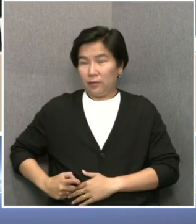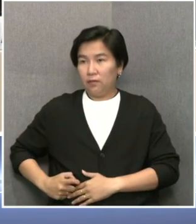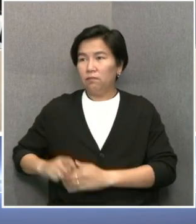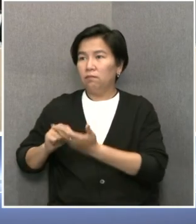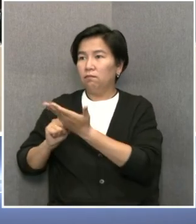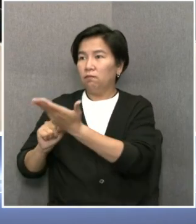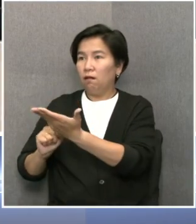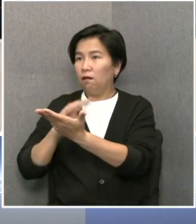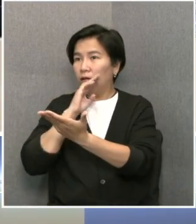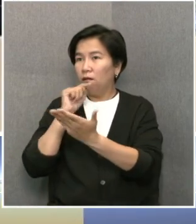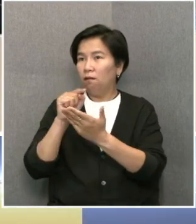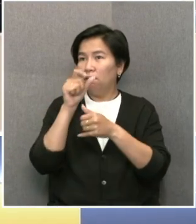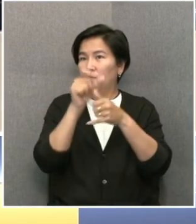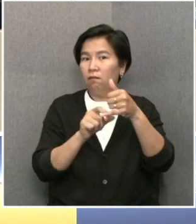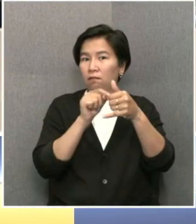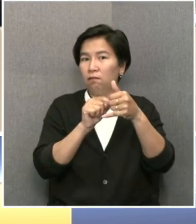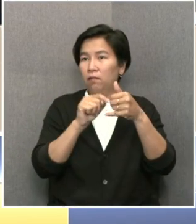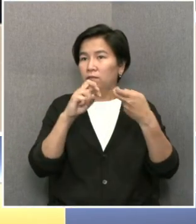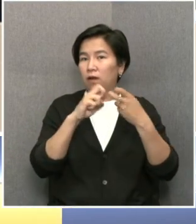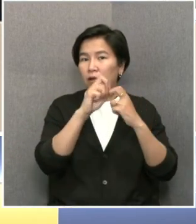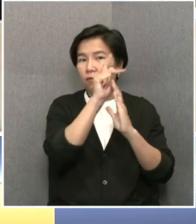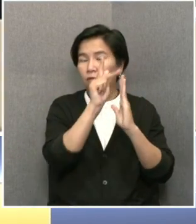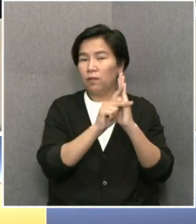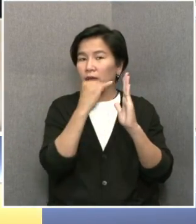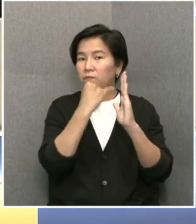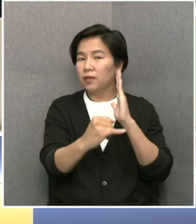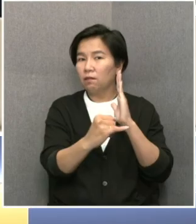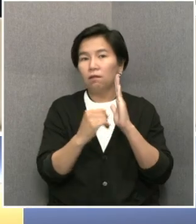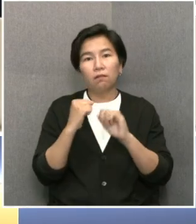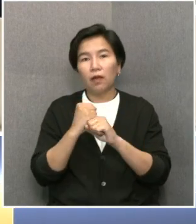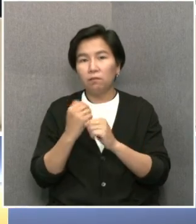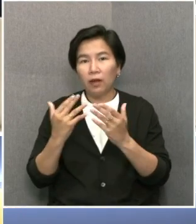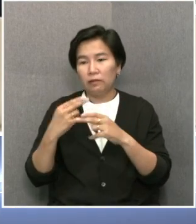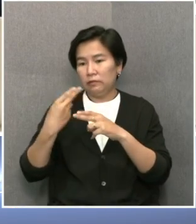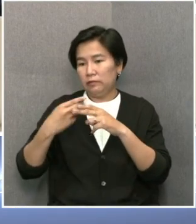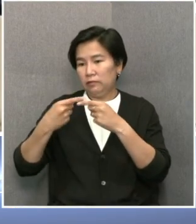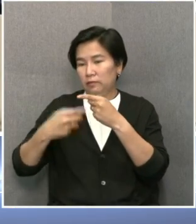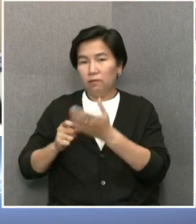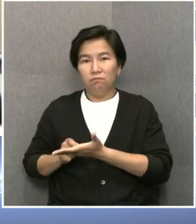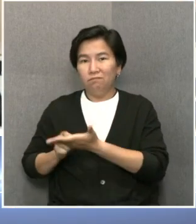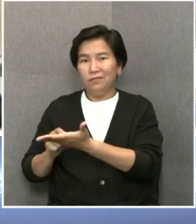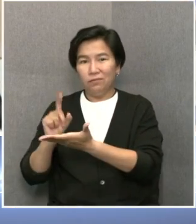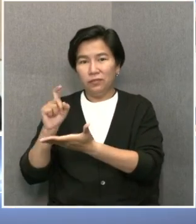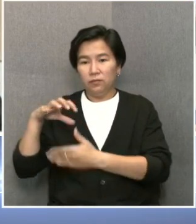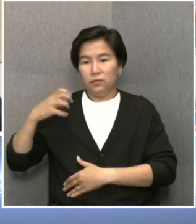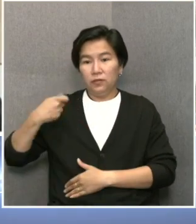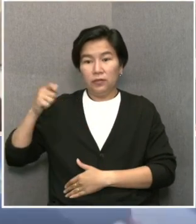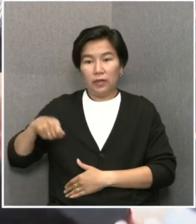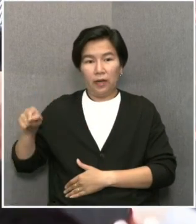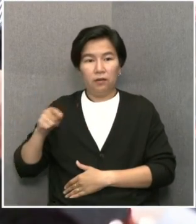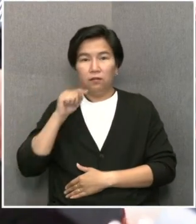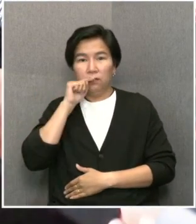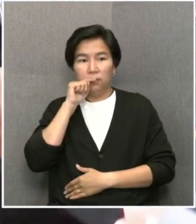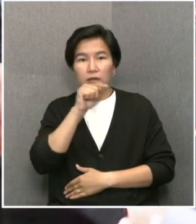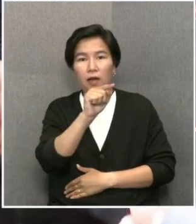แคนดิตนายกถ้าถูกศาลสั่งหยุดปฏิบัติหน้าที่จะนำรายชื่อไปโหวตชิงนายกรัฐมนตรีไม่ได้